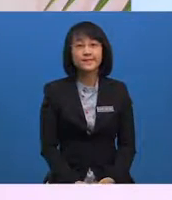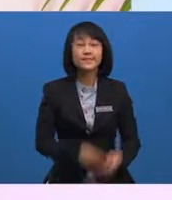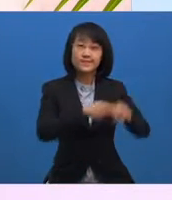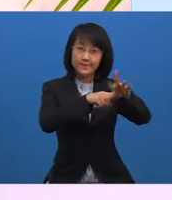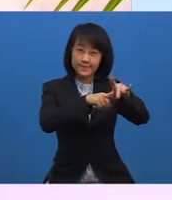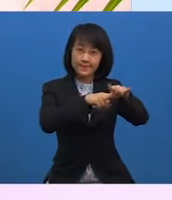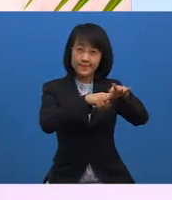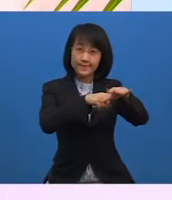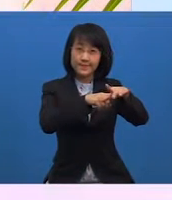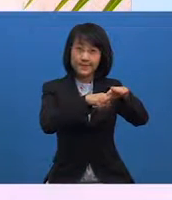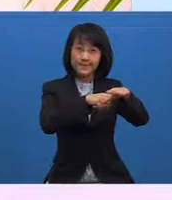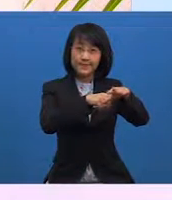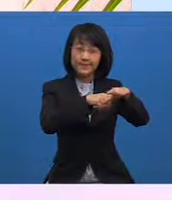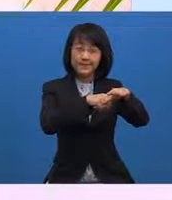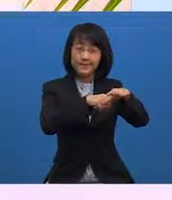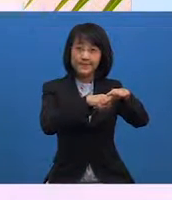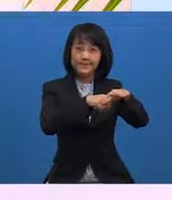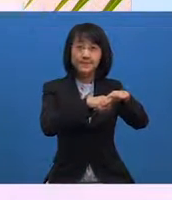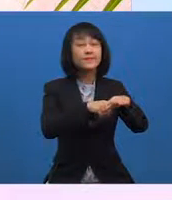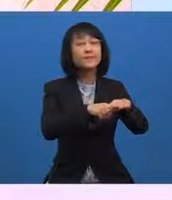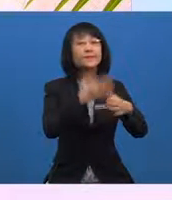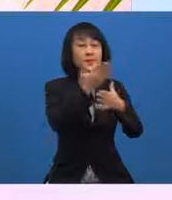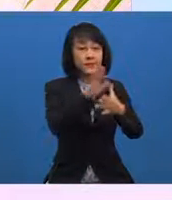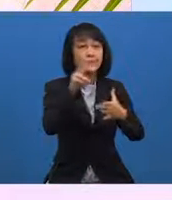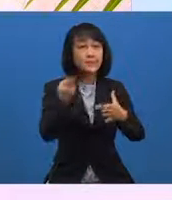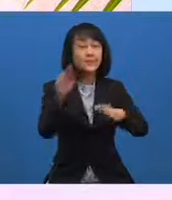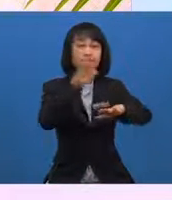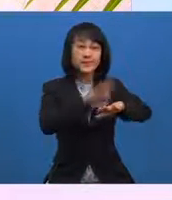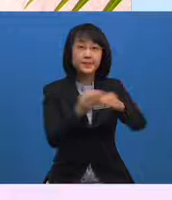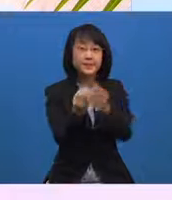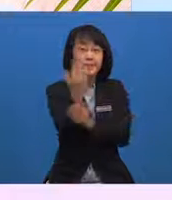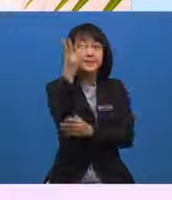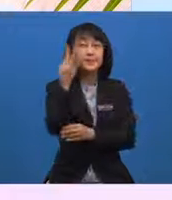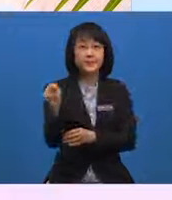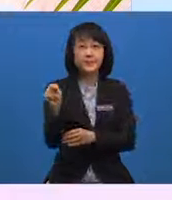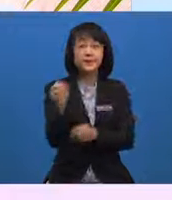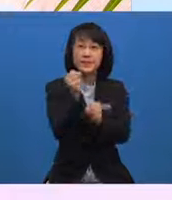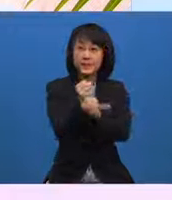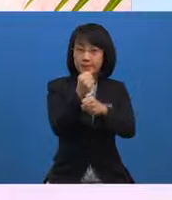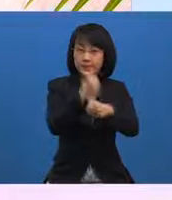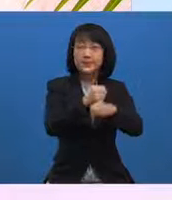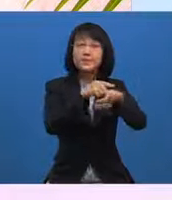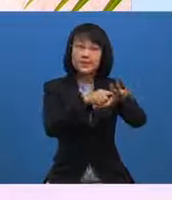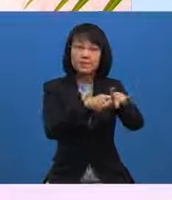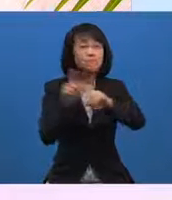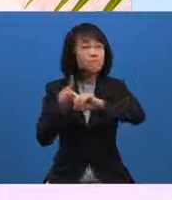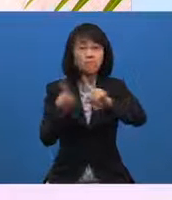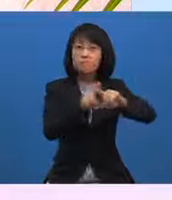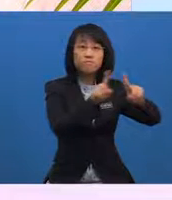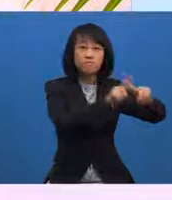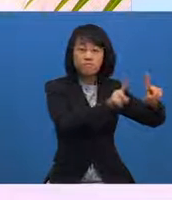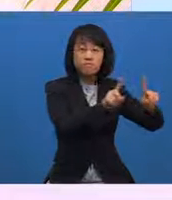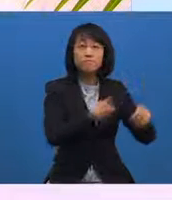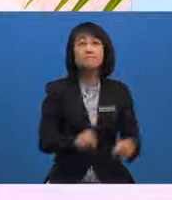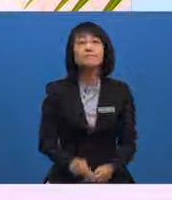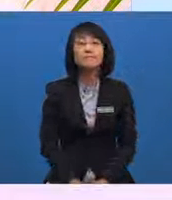Daun juga merupakan bahagian pada tumbuhan. Bentuk daun juga ada pelbagai, sama seperti